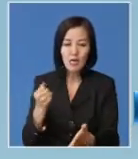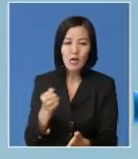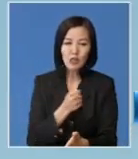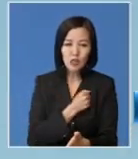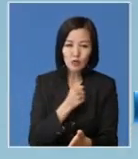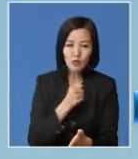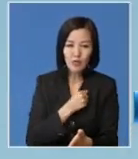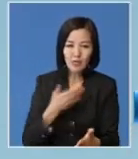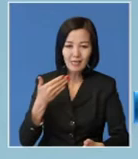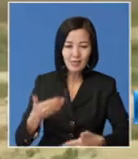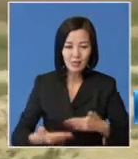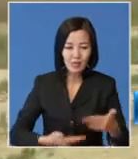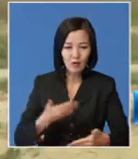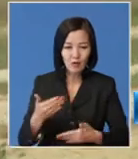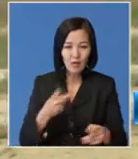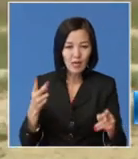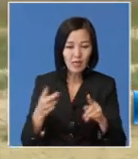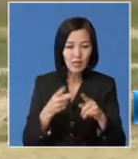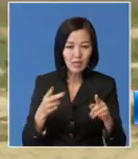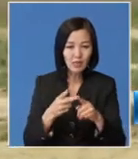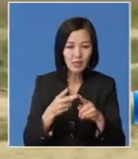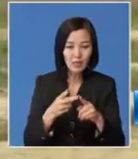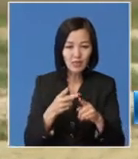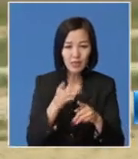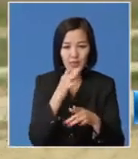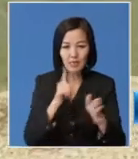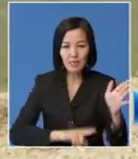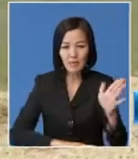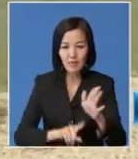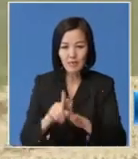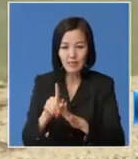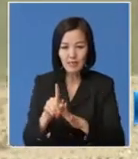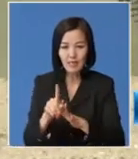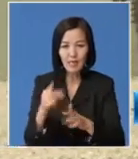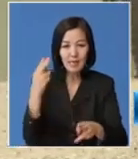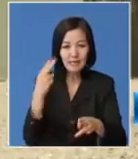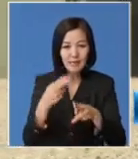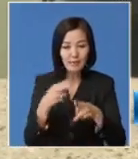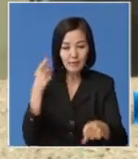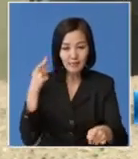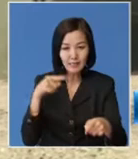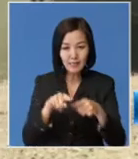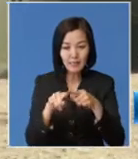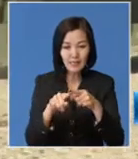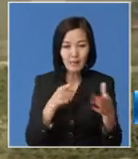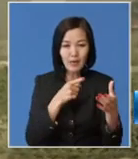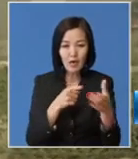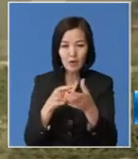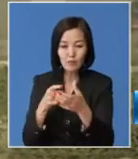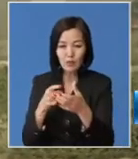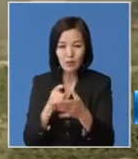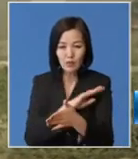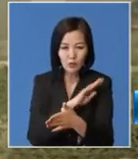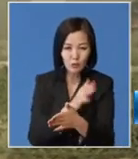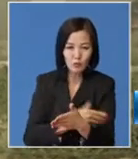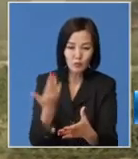Жауынгерлердің жаяу жүрісінен соң парадтың екінші бөлімі басталды. Яғни темір техникалар мен қару-жарақтың қауқары паш етілді. От пен